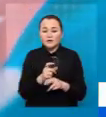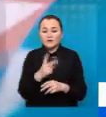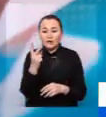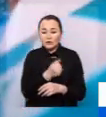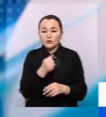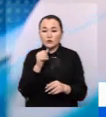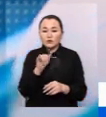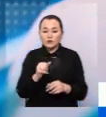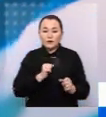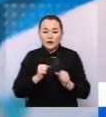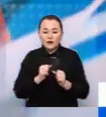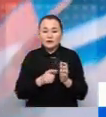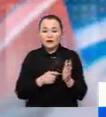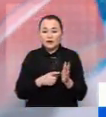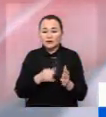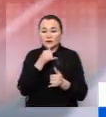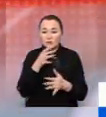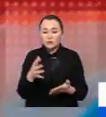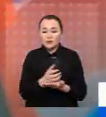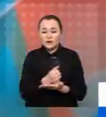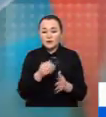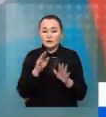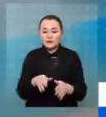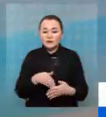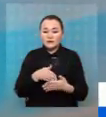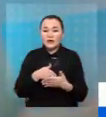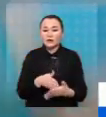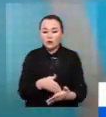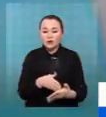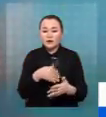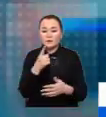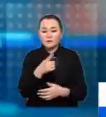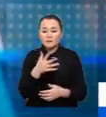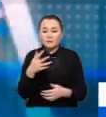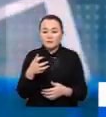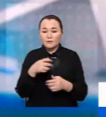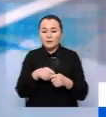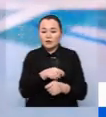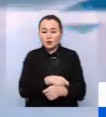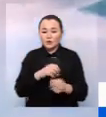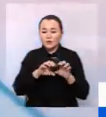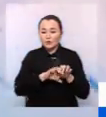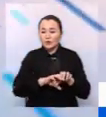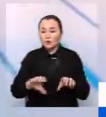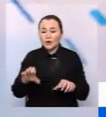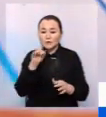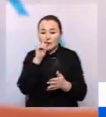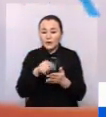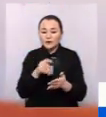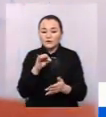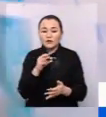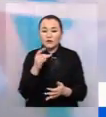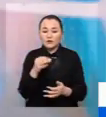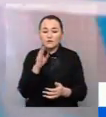неделю бригады Караганды-Су не могут найти место затора в полутораметровой магистральной трубе. Стоки попадают и в